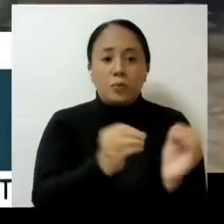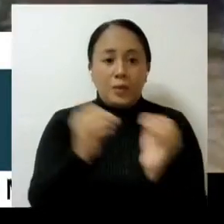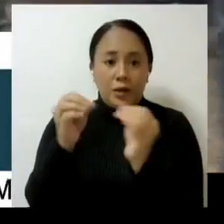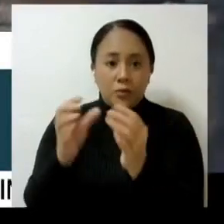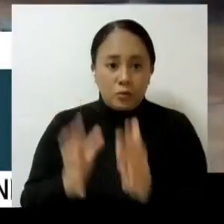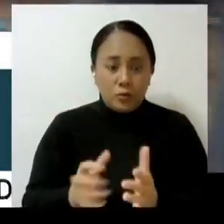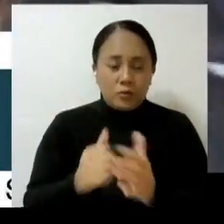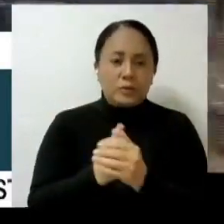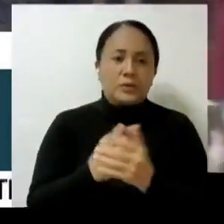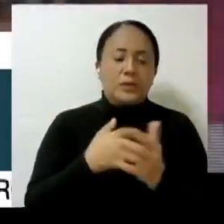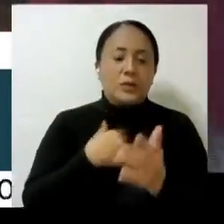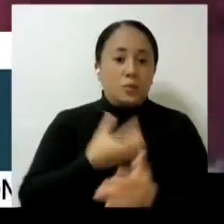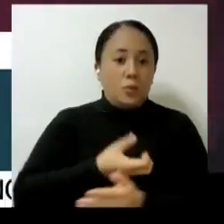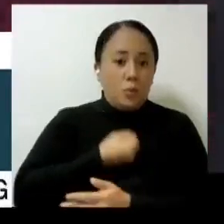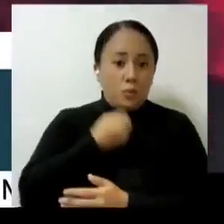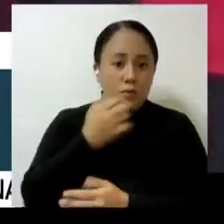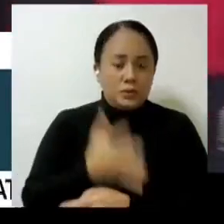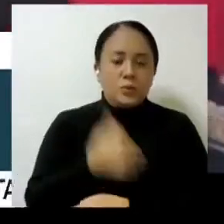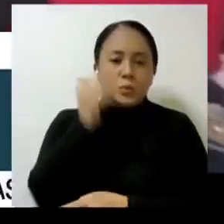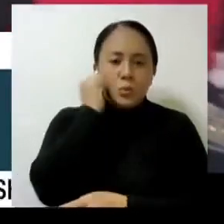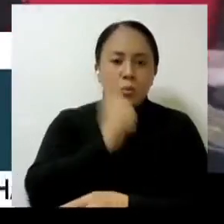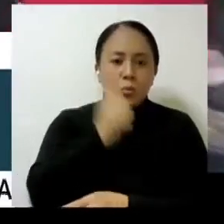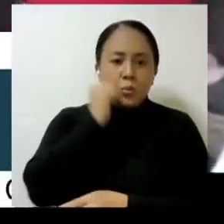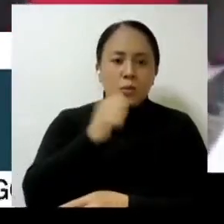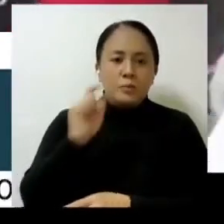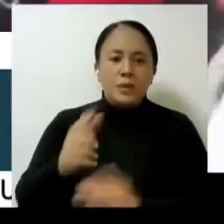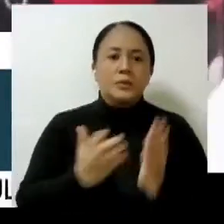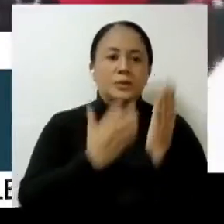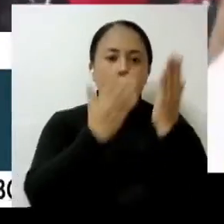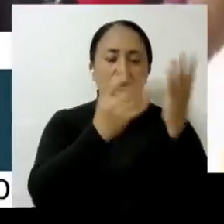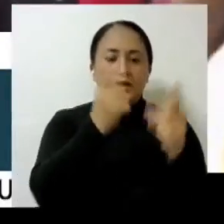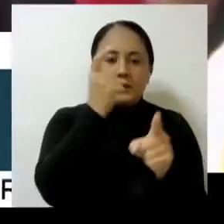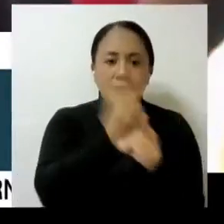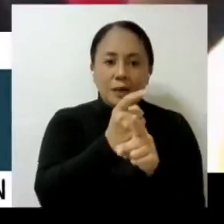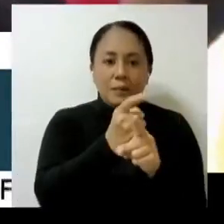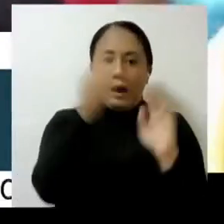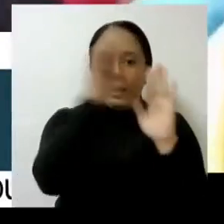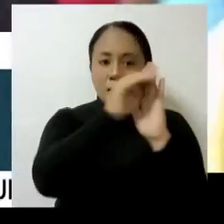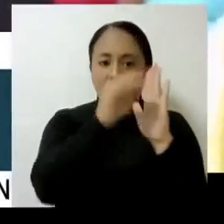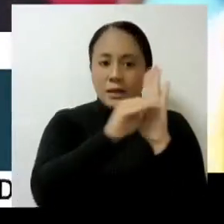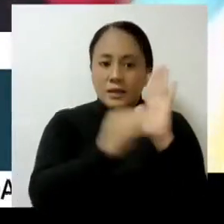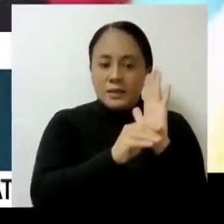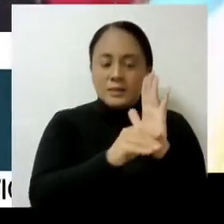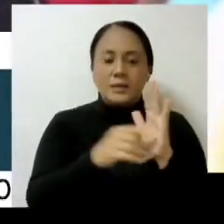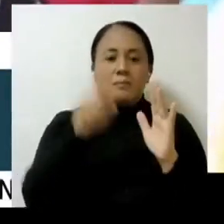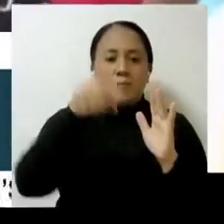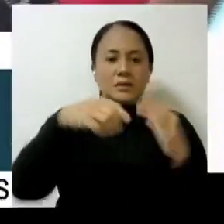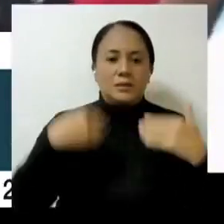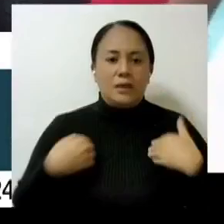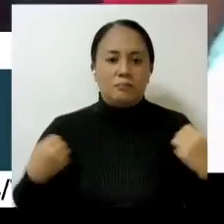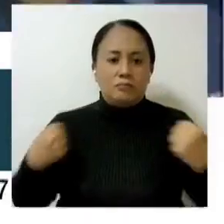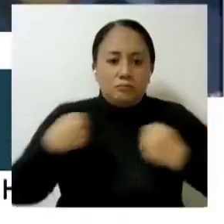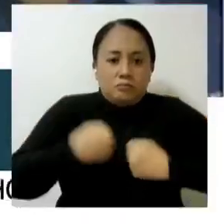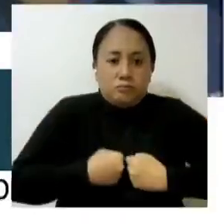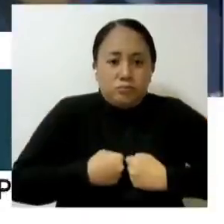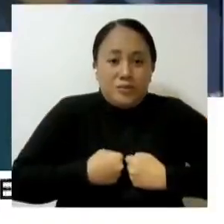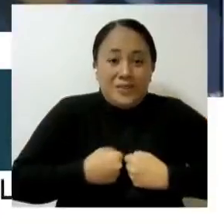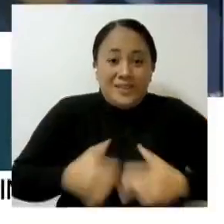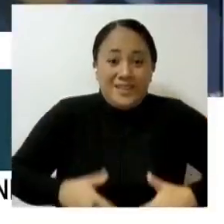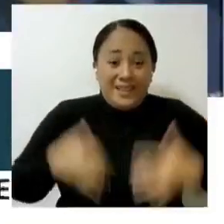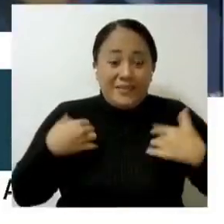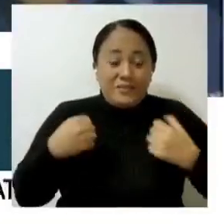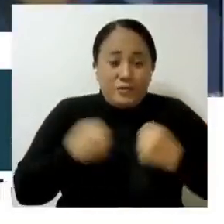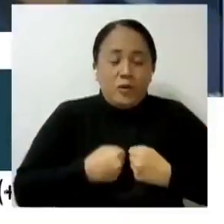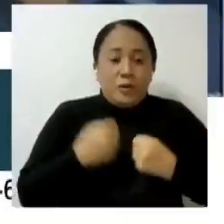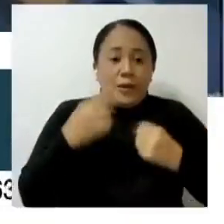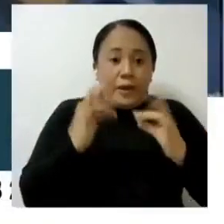na palagi pong mag-submit ng tamang manifesto at magpasuot ng life jacket kapag sila po ay naglalayag. Yung crew po ay